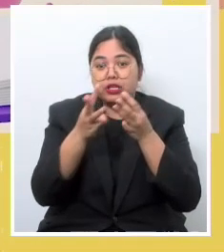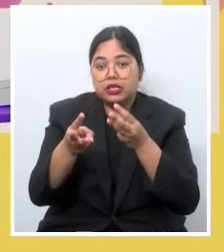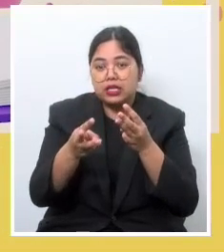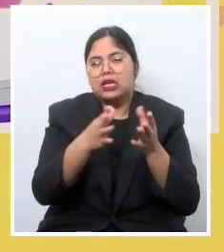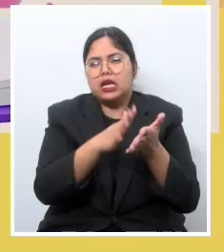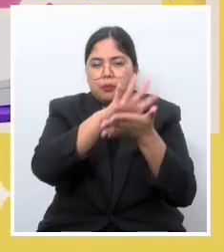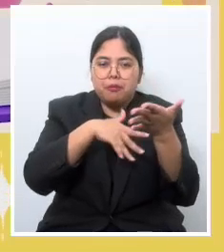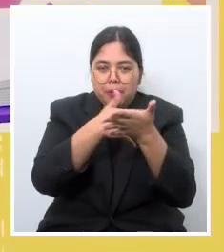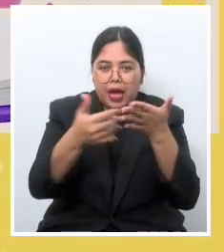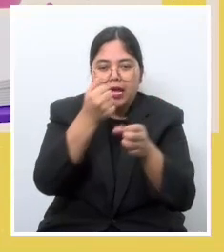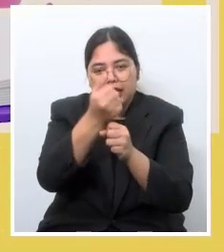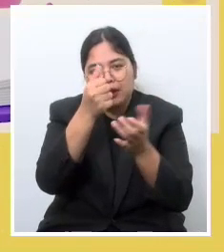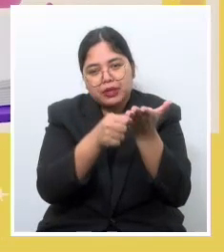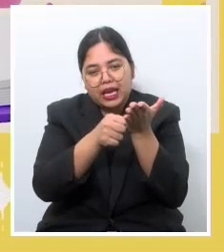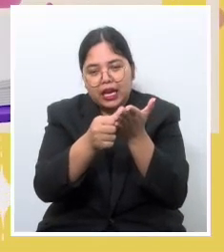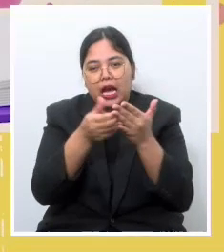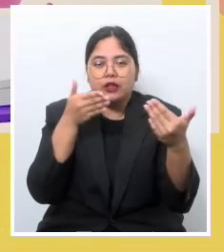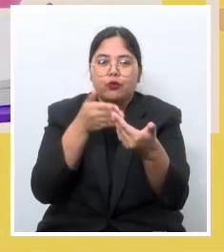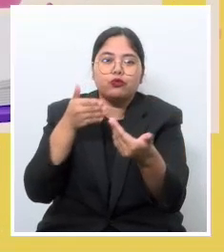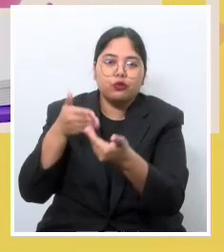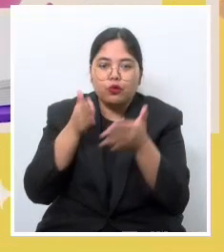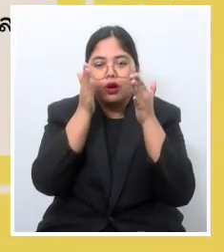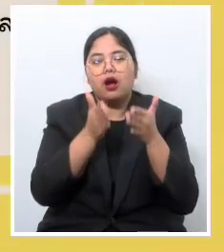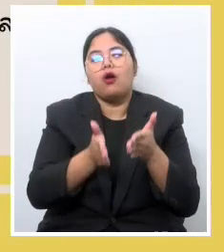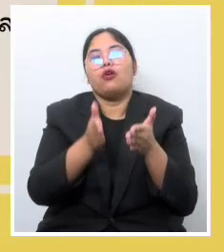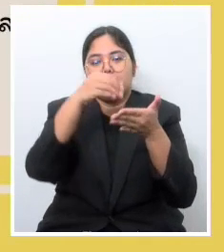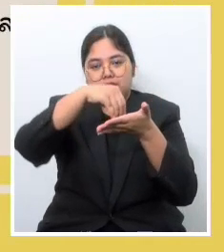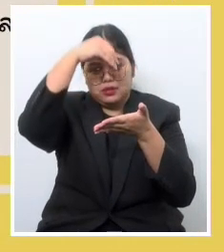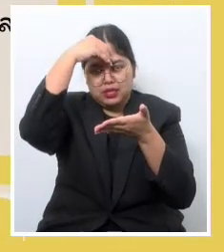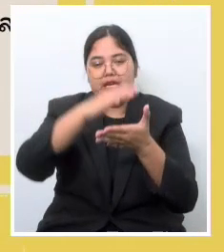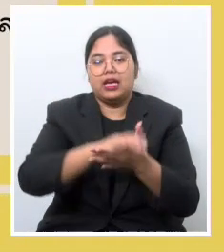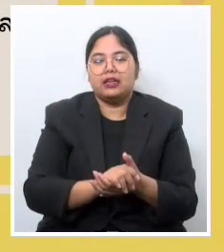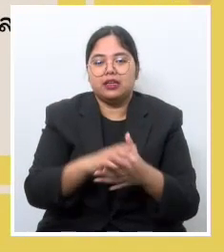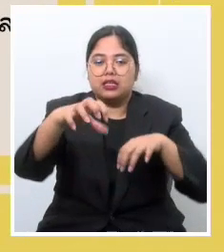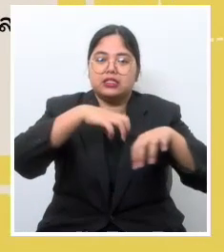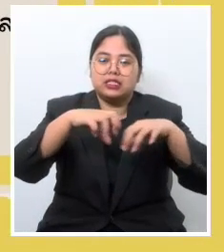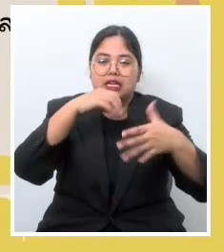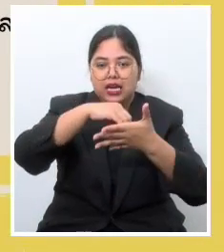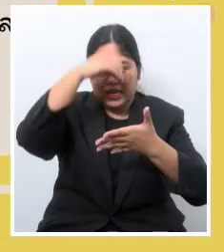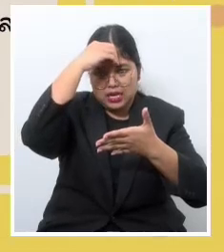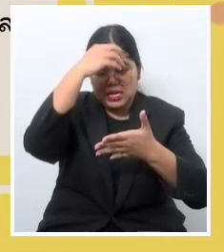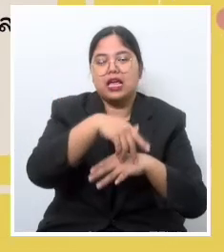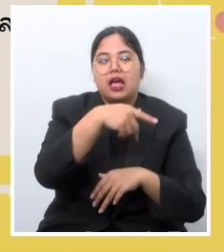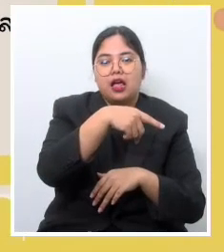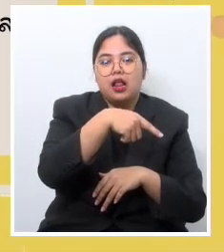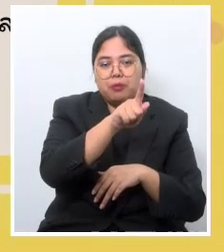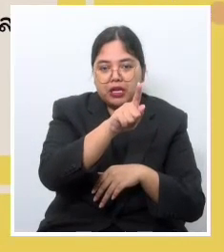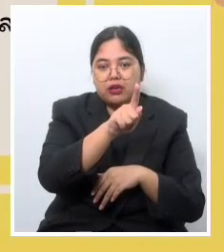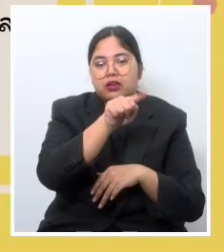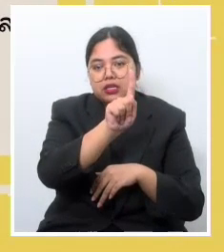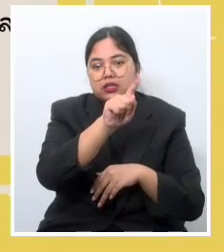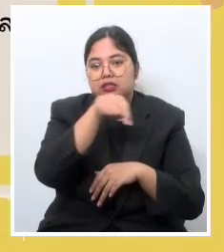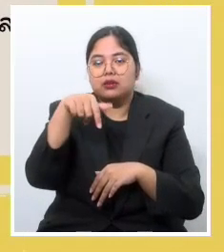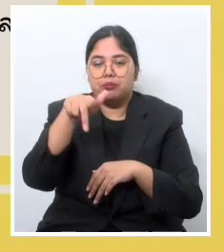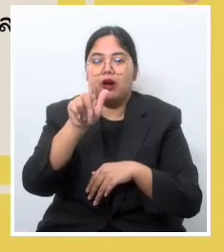ศึกษาเส้นทางการเรียนรู้ที่เหมาะสมกับผู้เรียนมีการจัดการศึกษาช่วงชั้นประถมศึกษาปีที่ 6มัธยมศึกษา